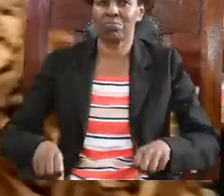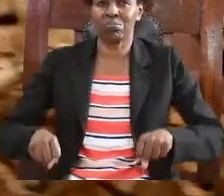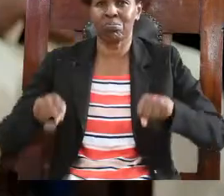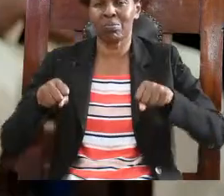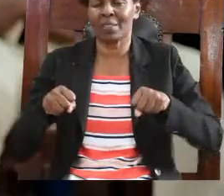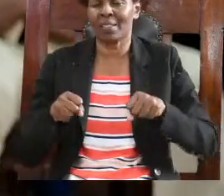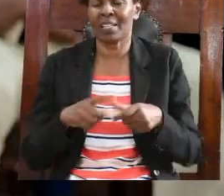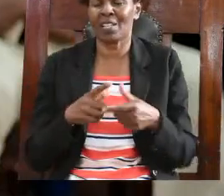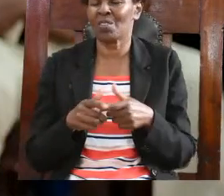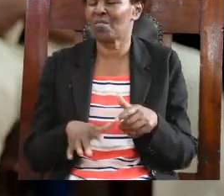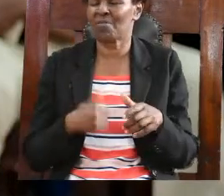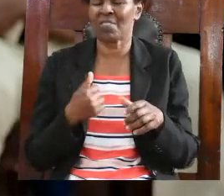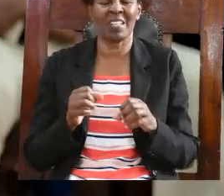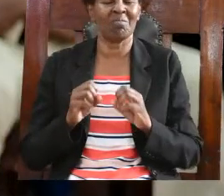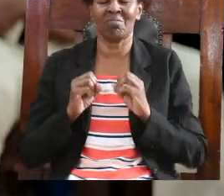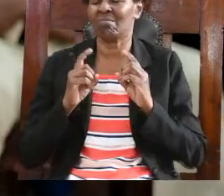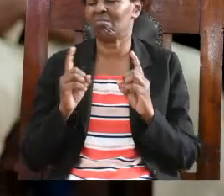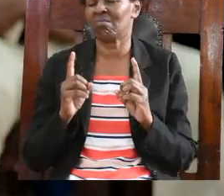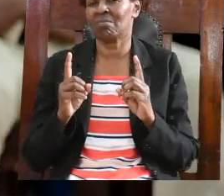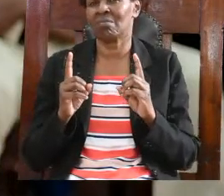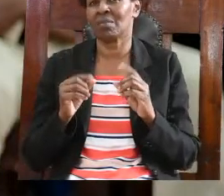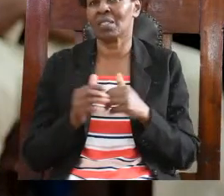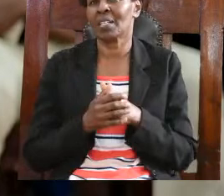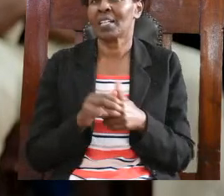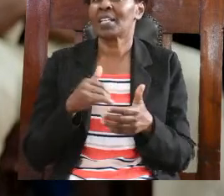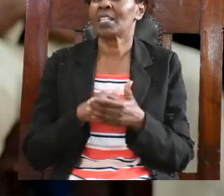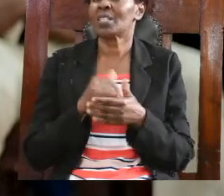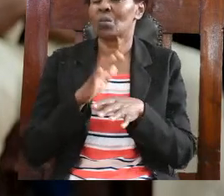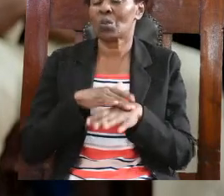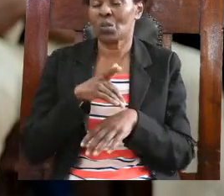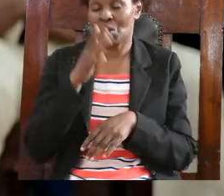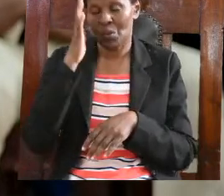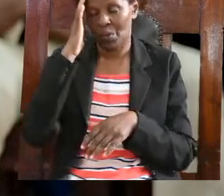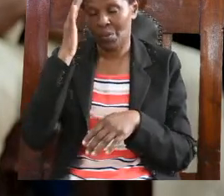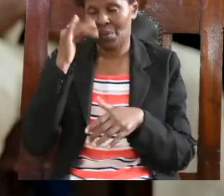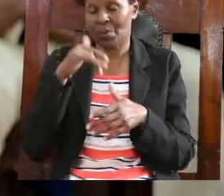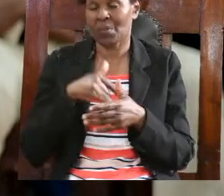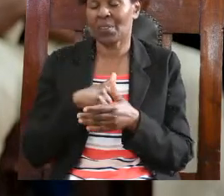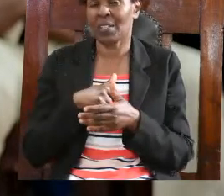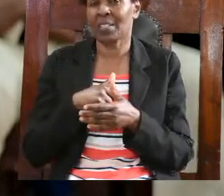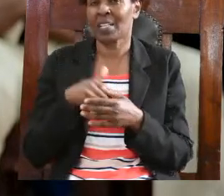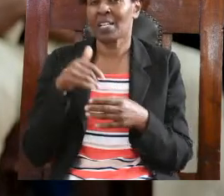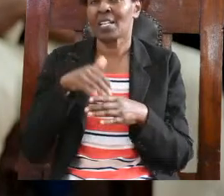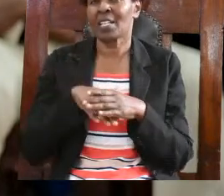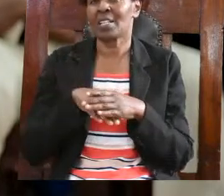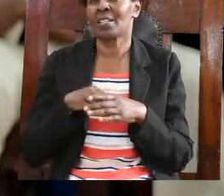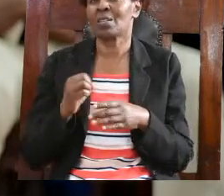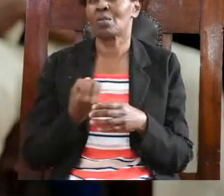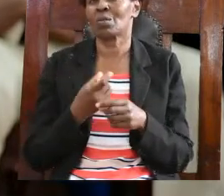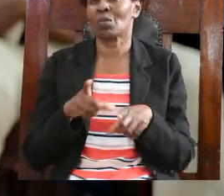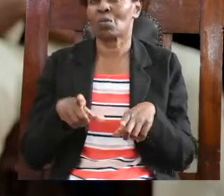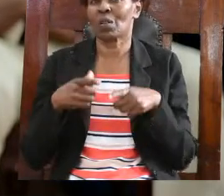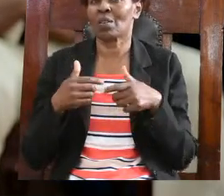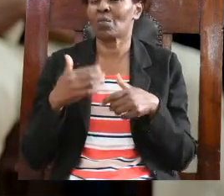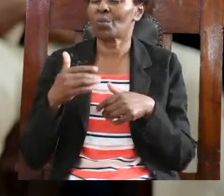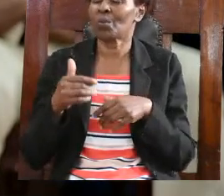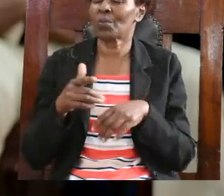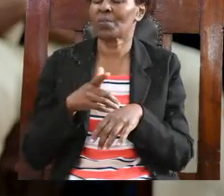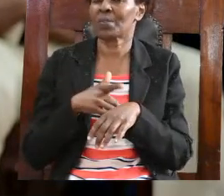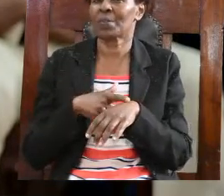anasikia hiyo haiwezekani. Ni vyema kufahamu ya kwamba katika maisha yetu ya kila